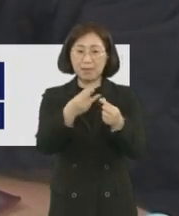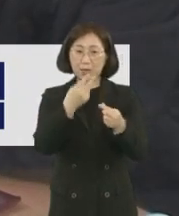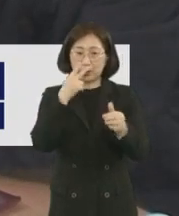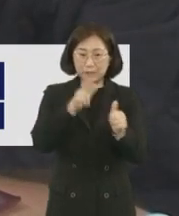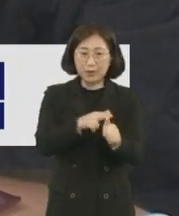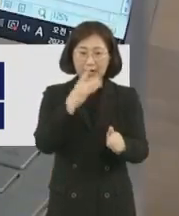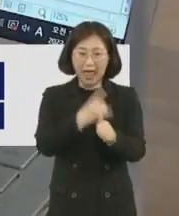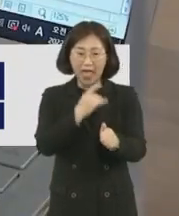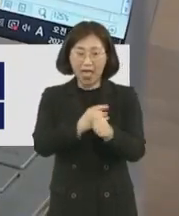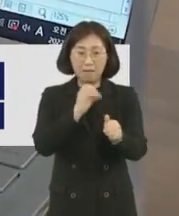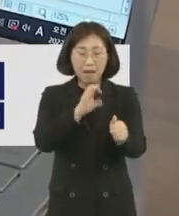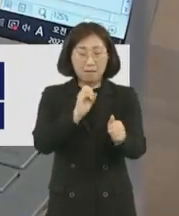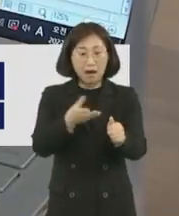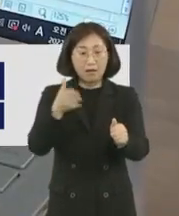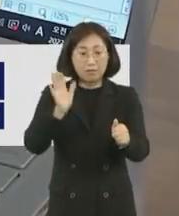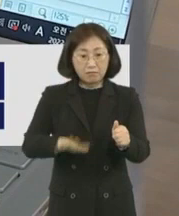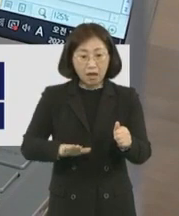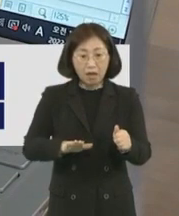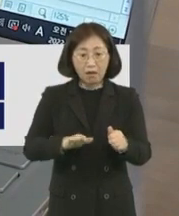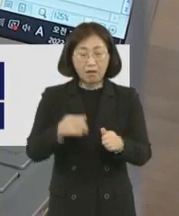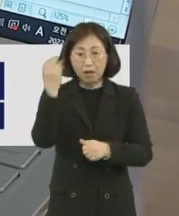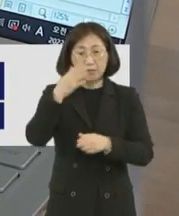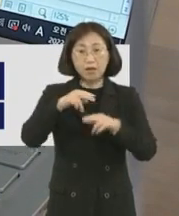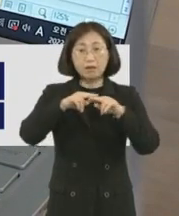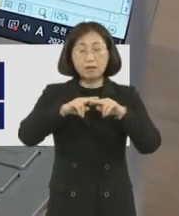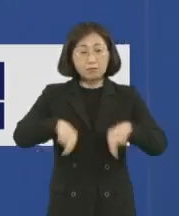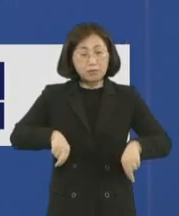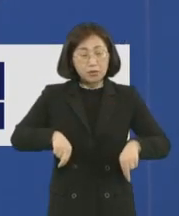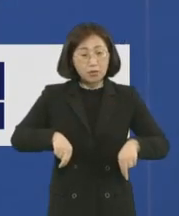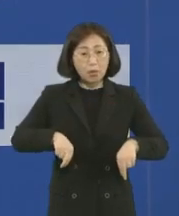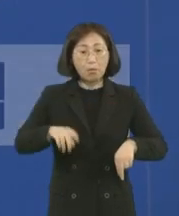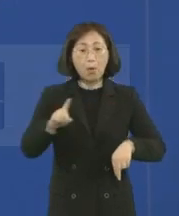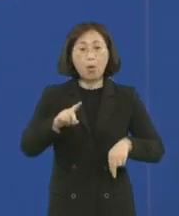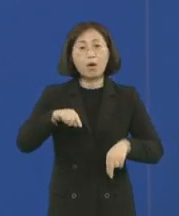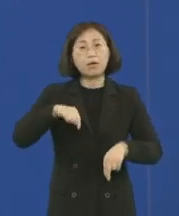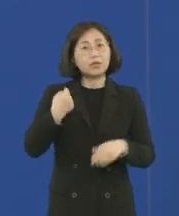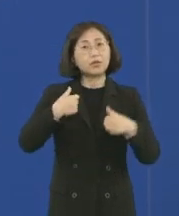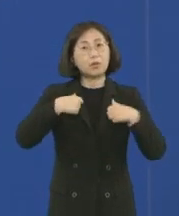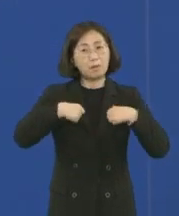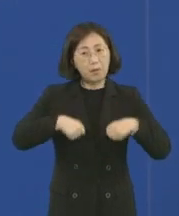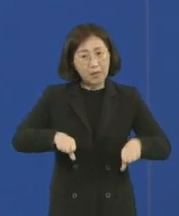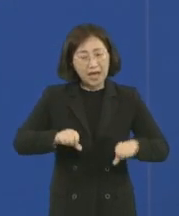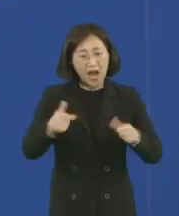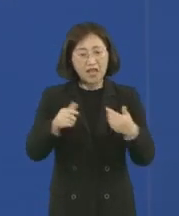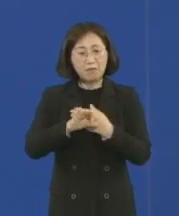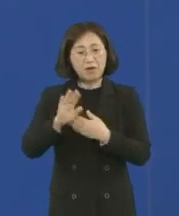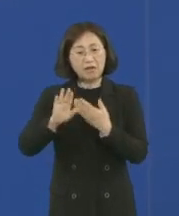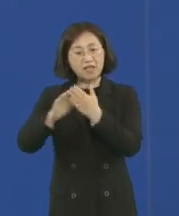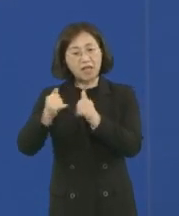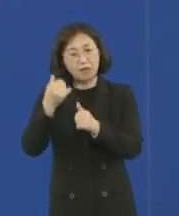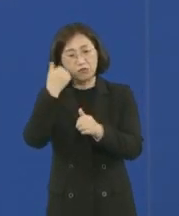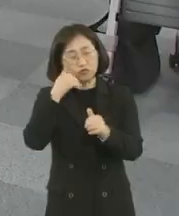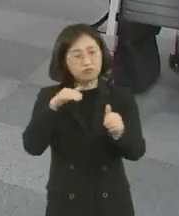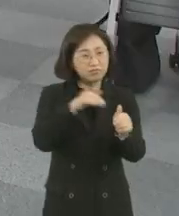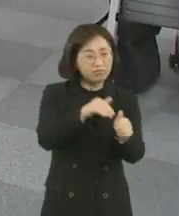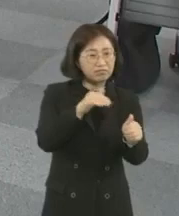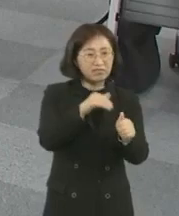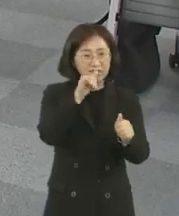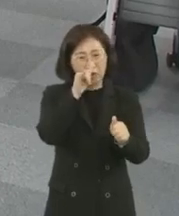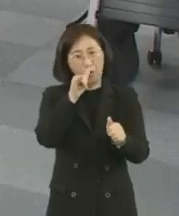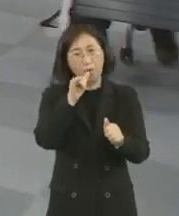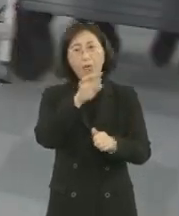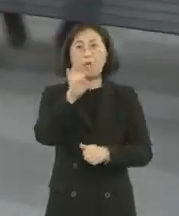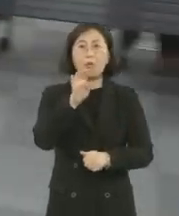알려져 자유 의지라는 본인의 설명에도 불구하고 갑작스러운 불출마 선언 배경에 관심이 모아지고